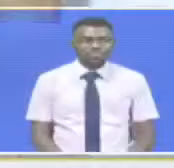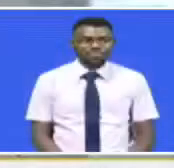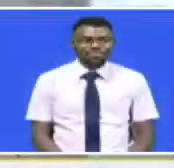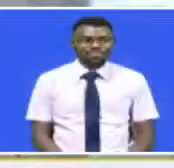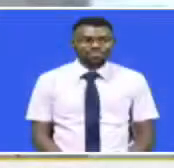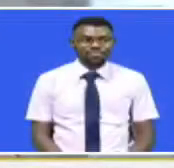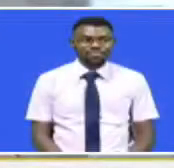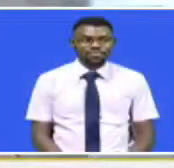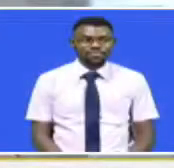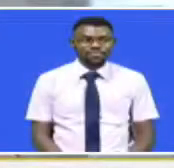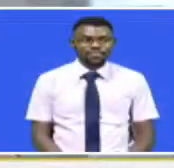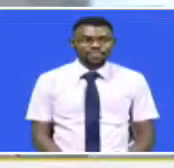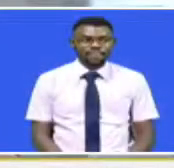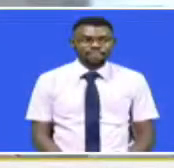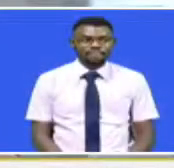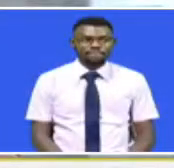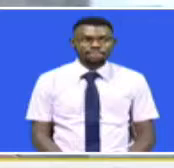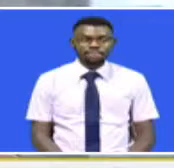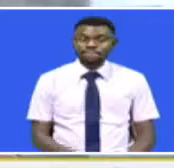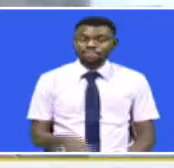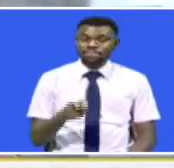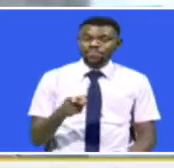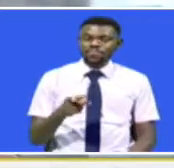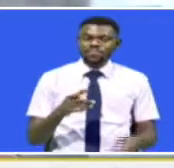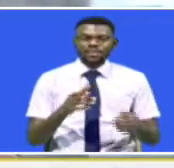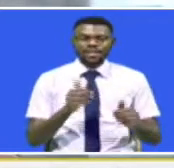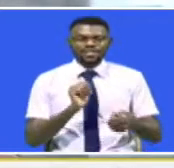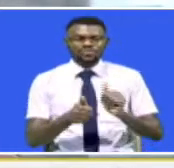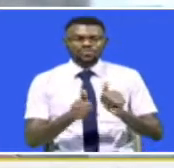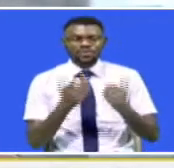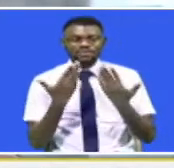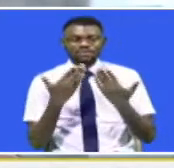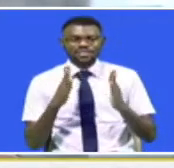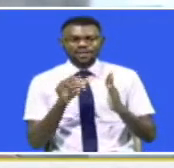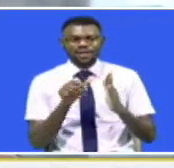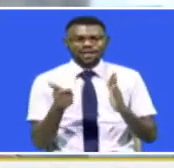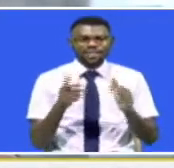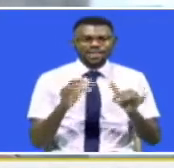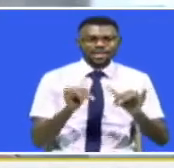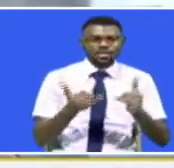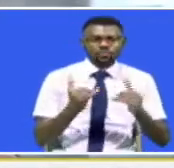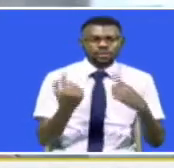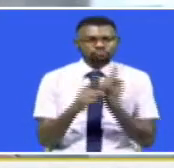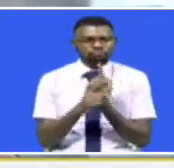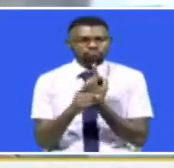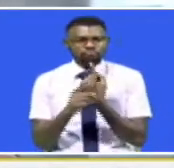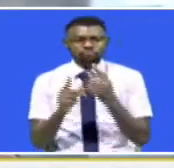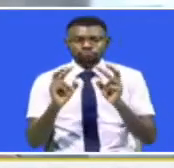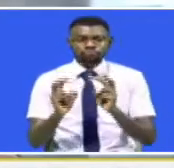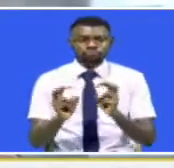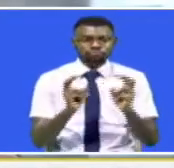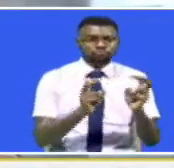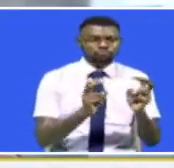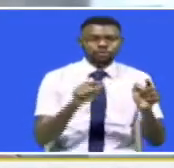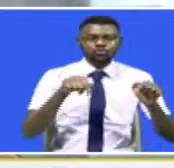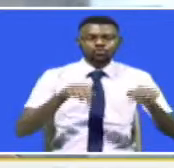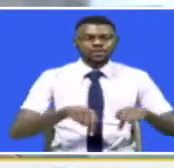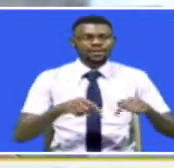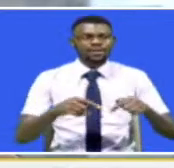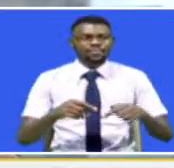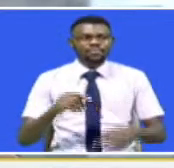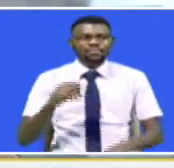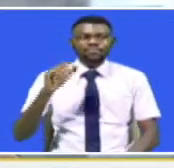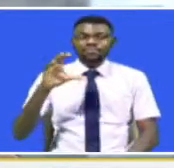Na mtazamaji, tukifunga jamvi la taarifa za michezo, tuangazie taarifa zingine ambazo ama matukio ya siku kipenda.